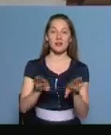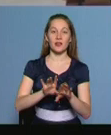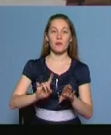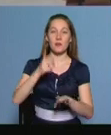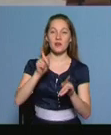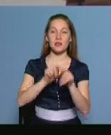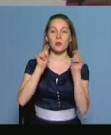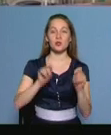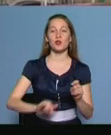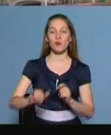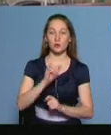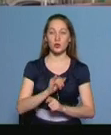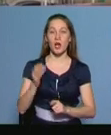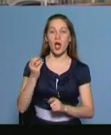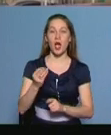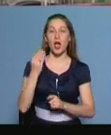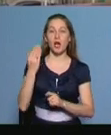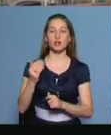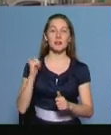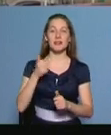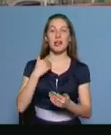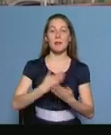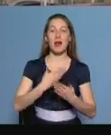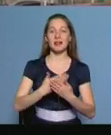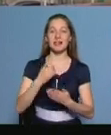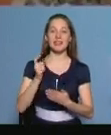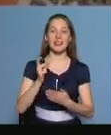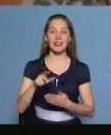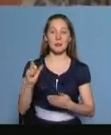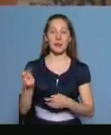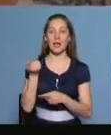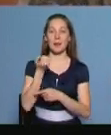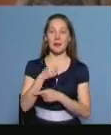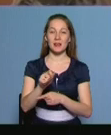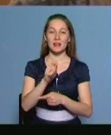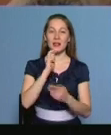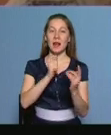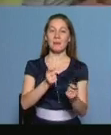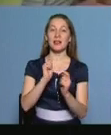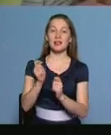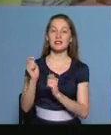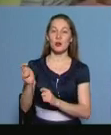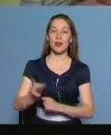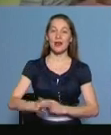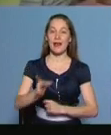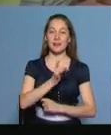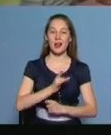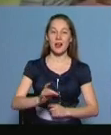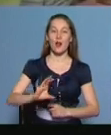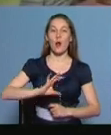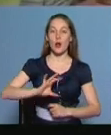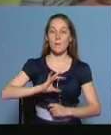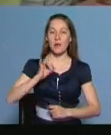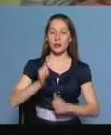в Удмуртии. А еще под ее крылом самые активные школьные химики, победители и призеры региональных и всероссийских олимпиад и